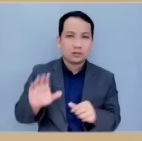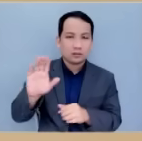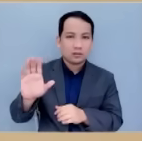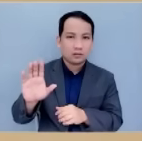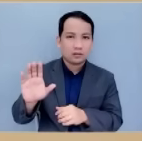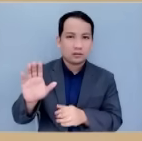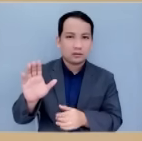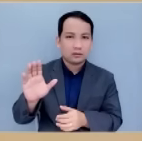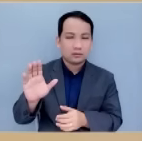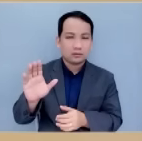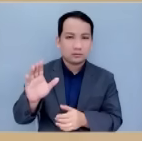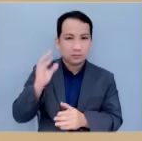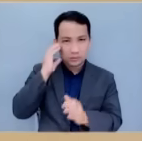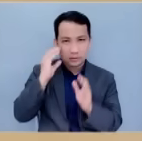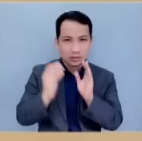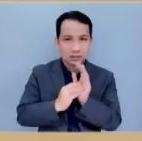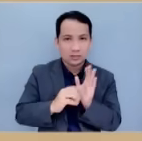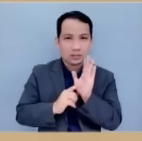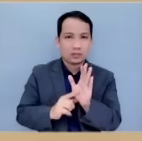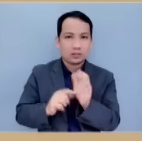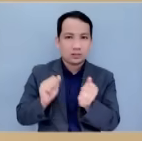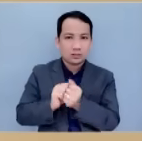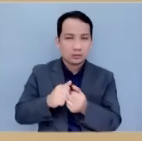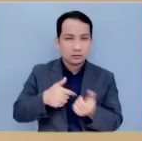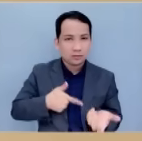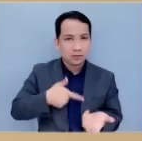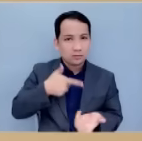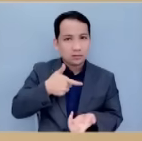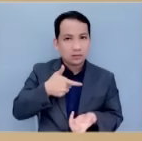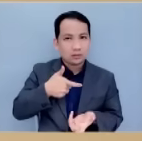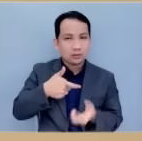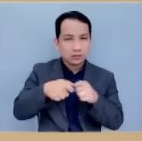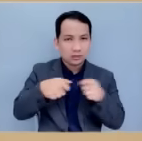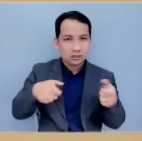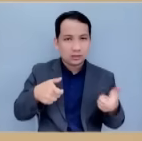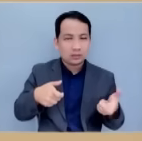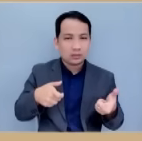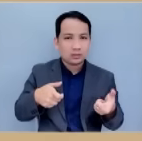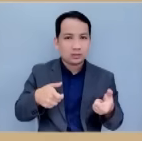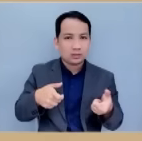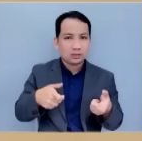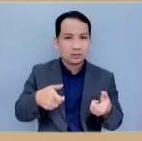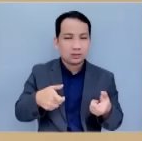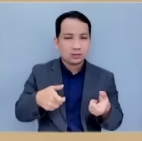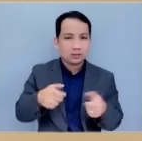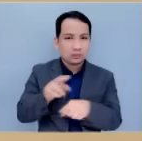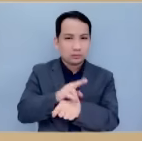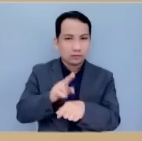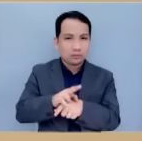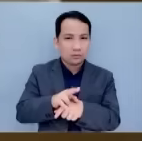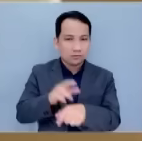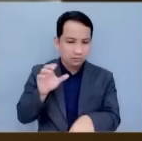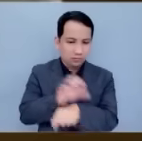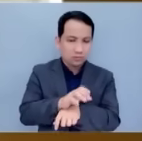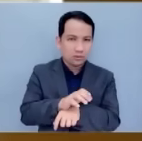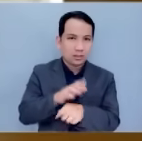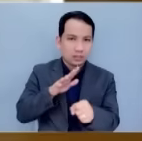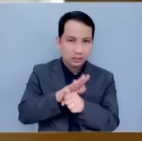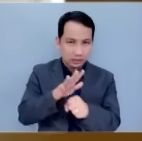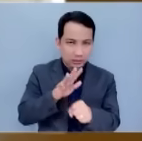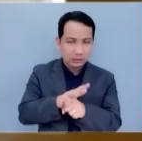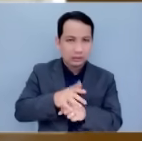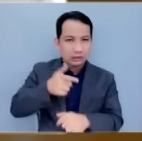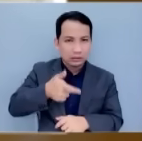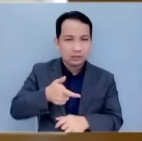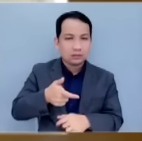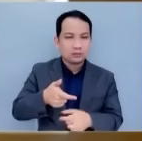ng pictures na kasama ang baril at saka granada. Kasi itong baril kasi ito yung ginagamit na panakot habang nire-rape siya.